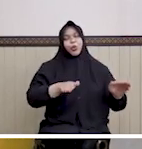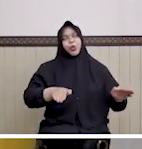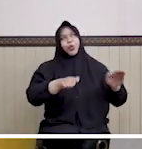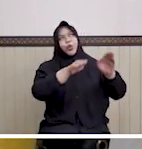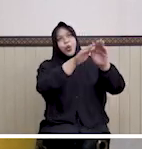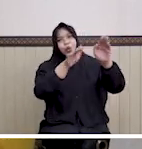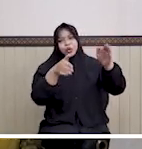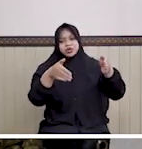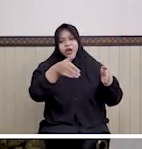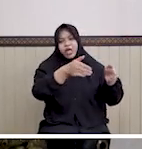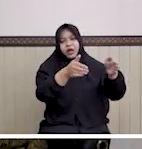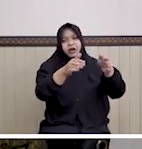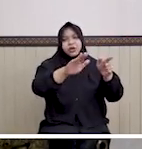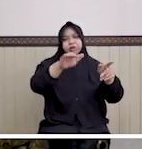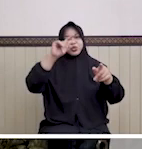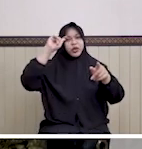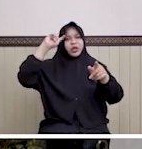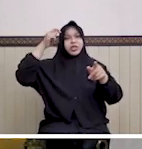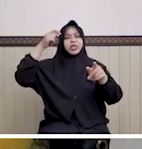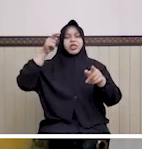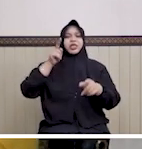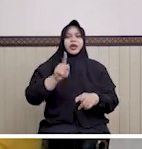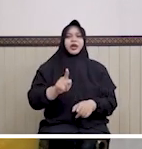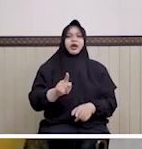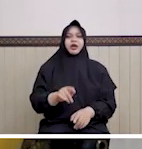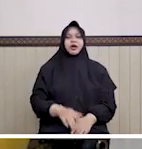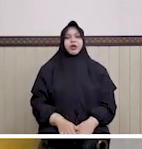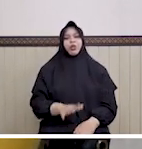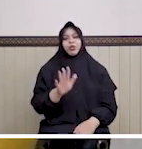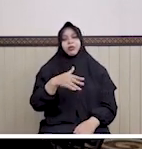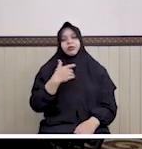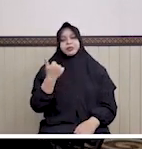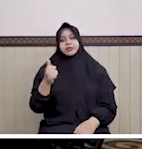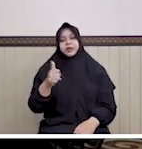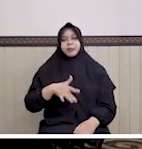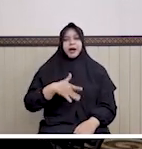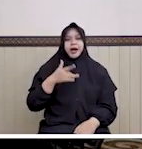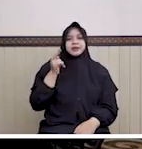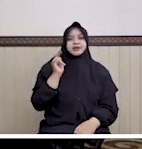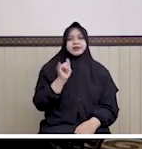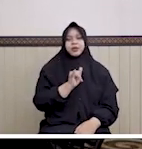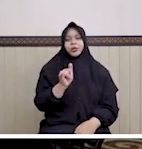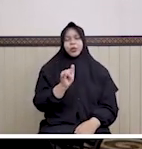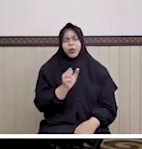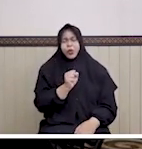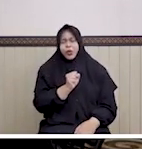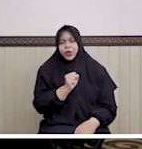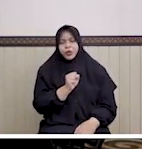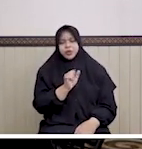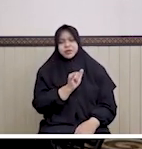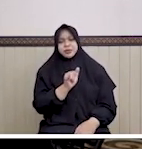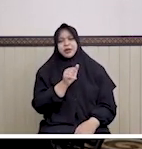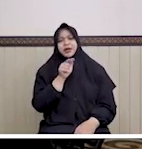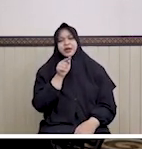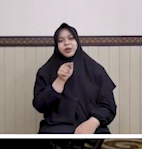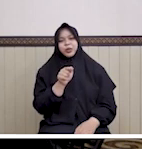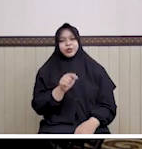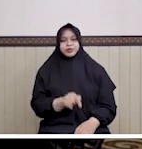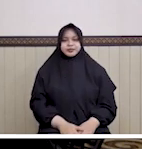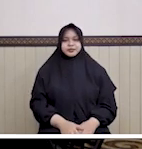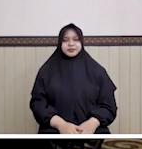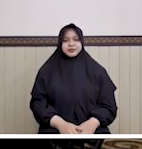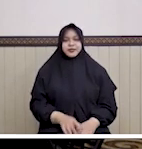seperti ini toh baru kita nyantol baru kita bisa merasakan sedemikian rasa takutnya itu yaitu